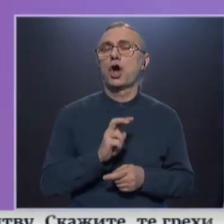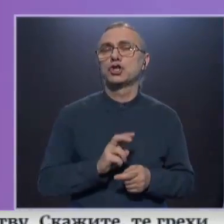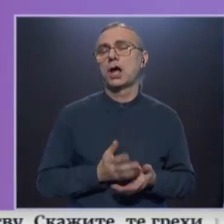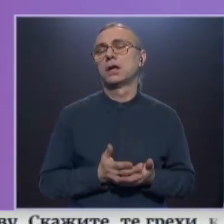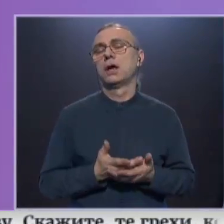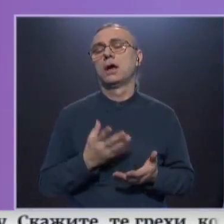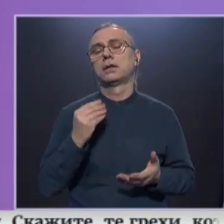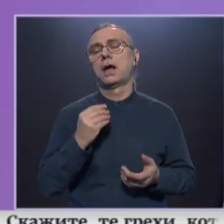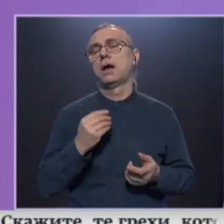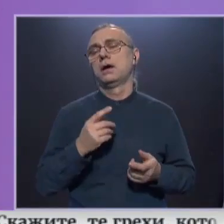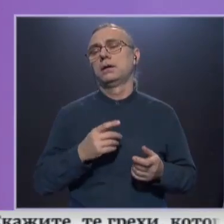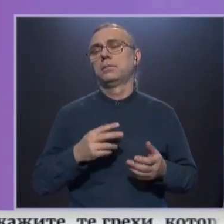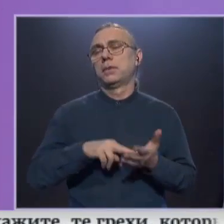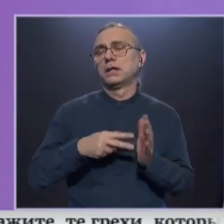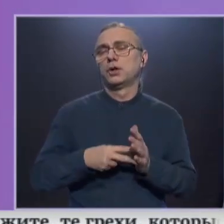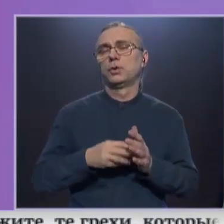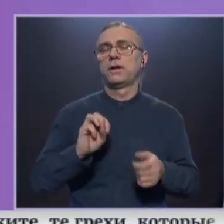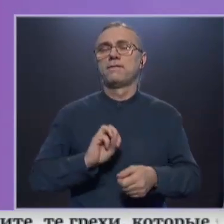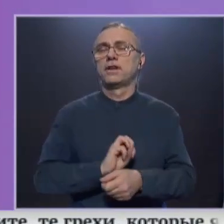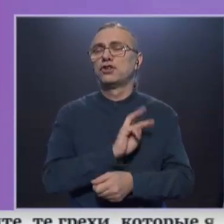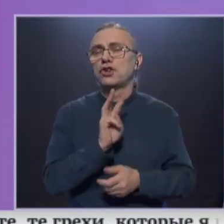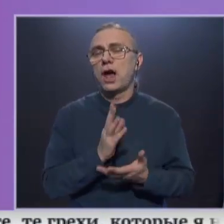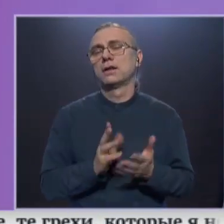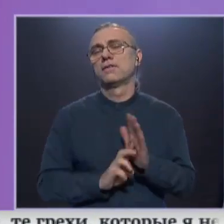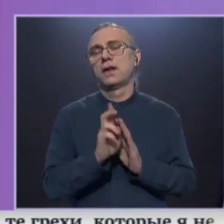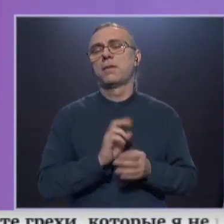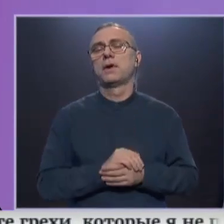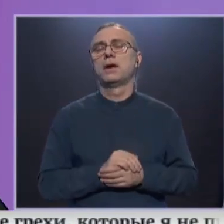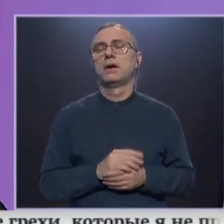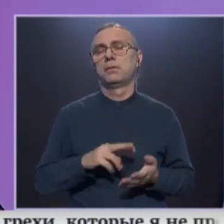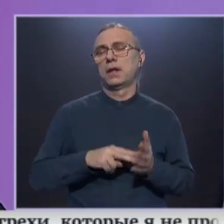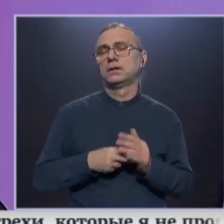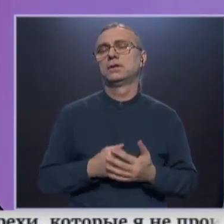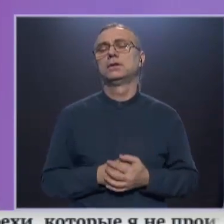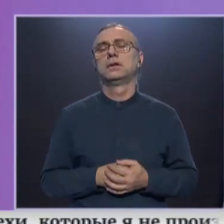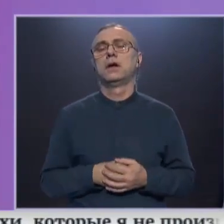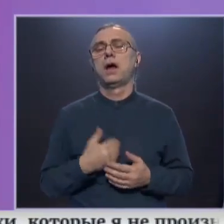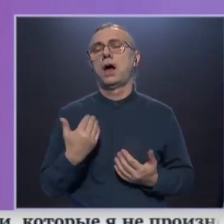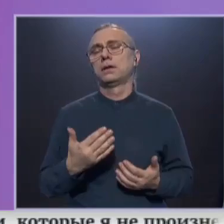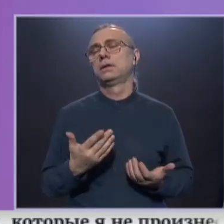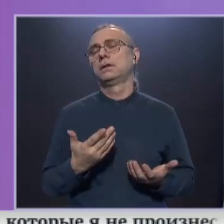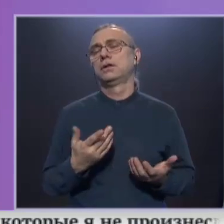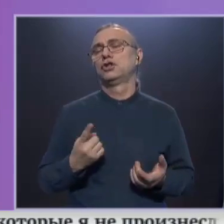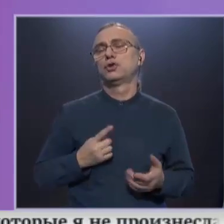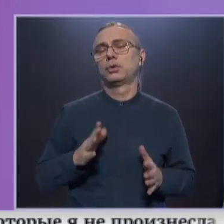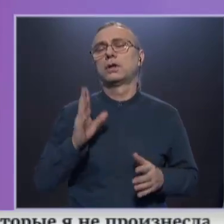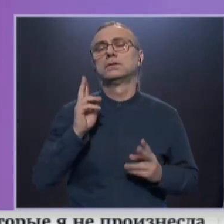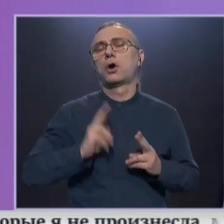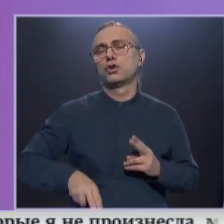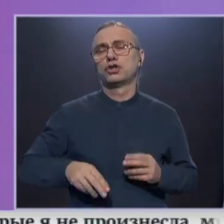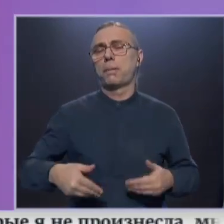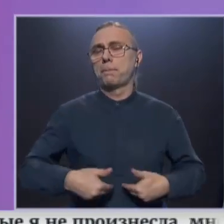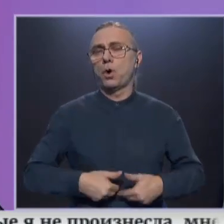то тоже, когда уже они не скрывают, а когда они собираются, вот там закончится рождественский пост или великий, то тоже мы